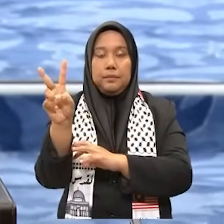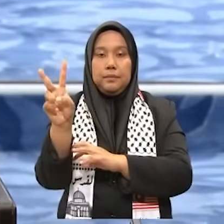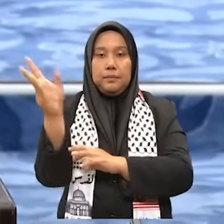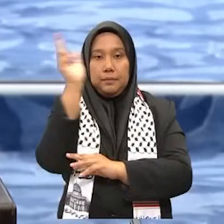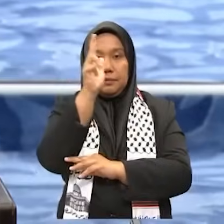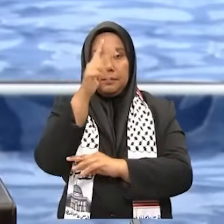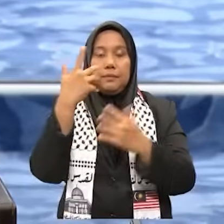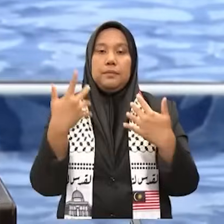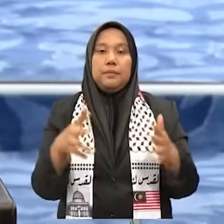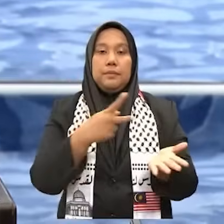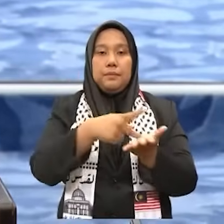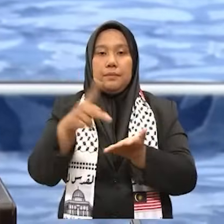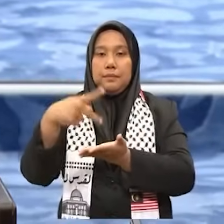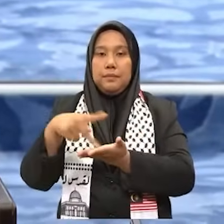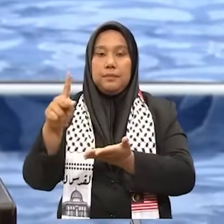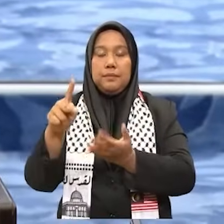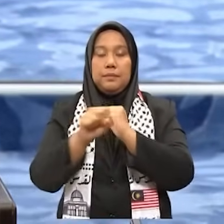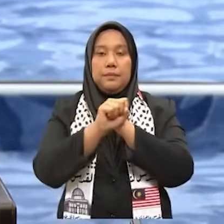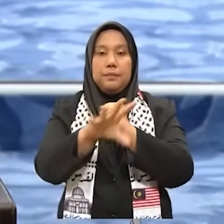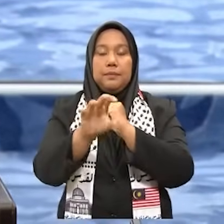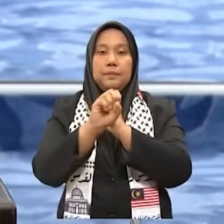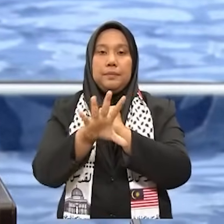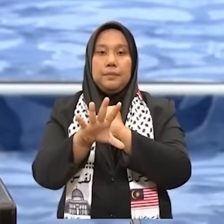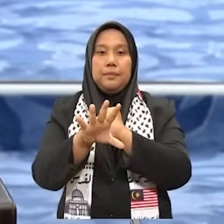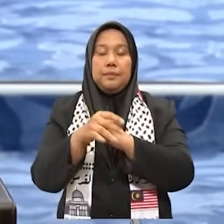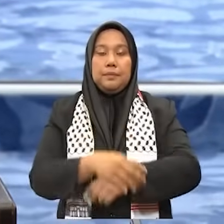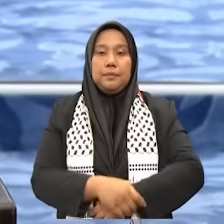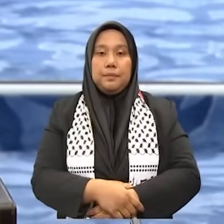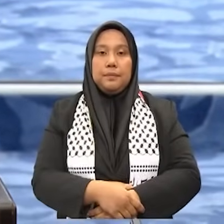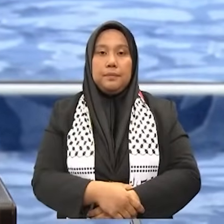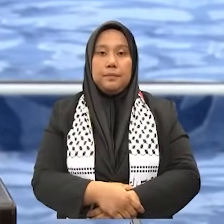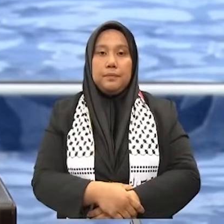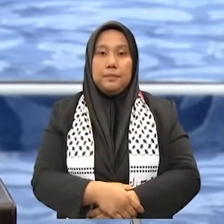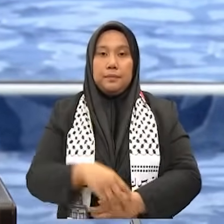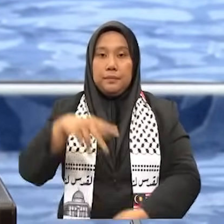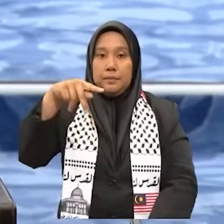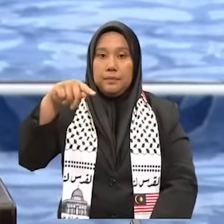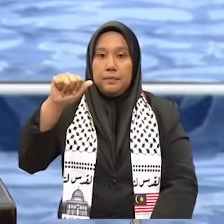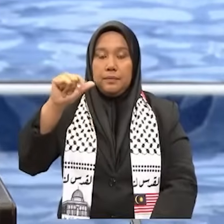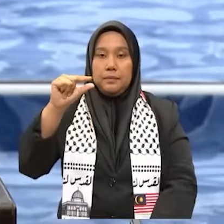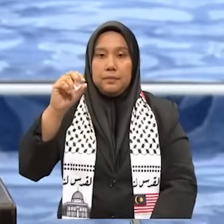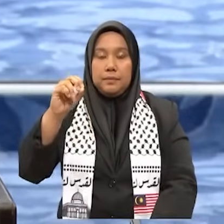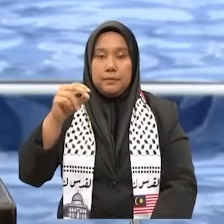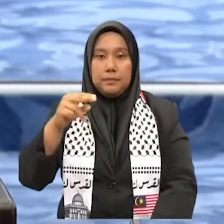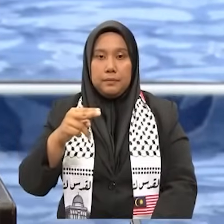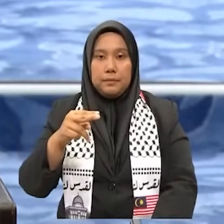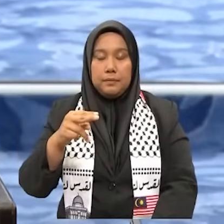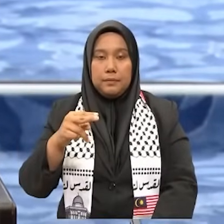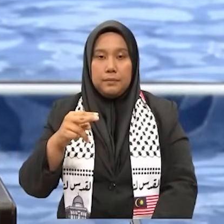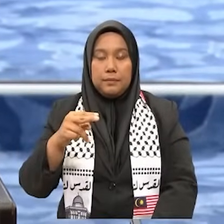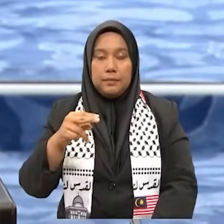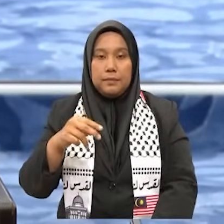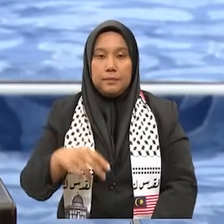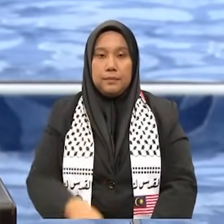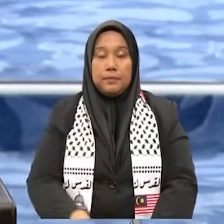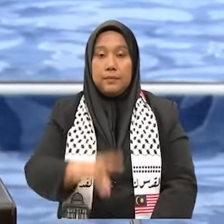kerajaan telah membelanjakan untuk promosi masa itu paguh dan sistem kerajaan